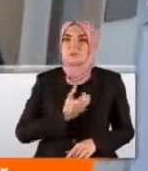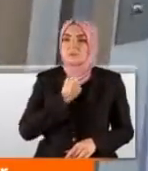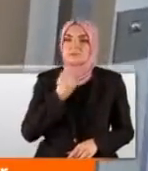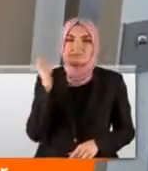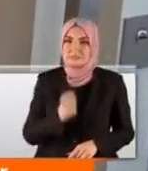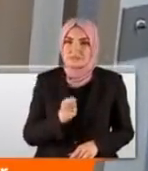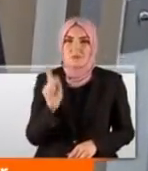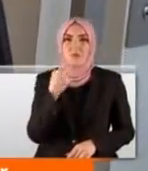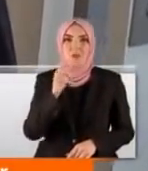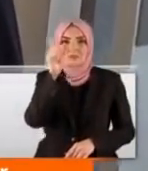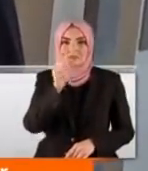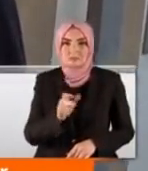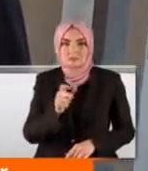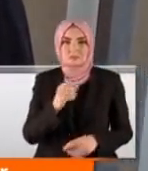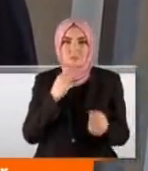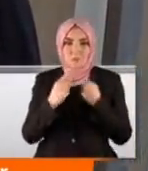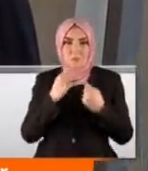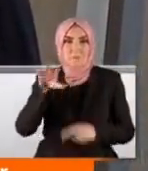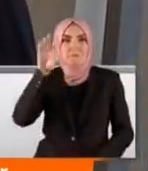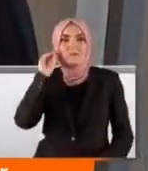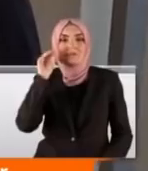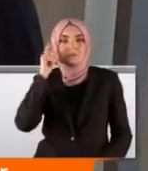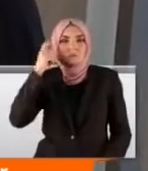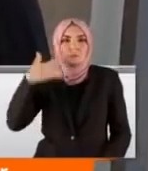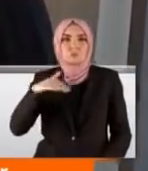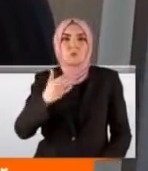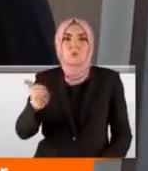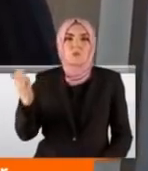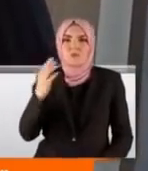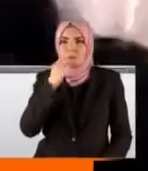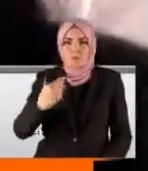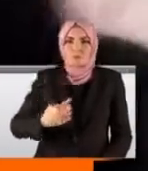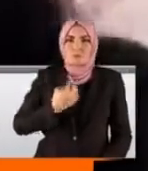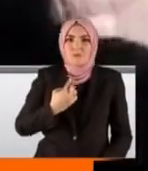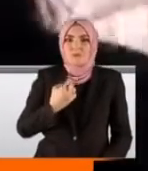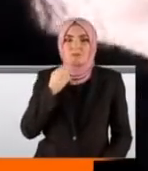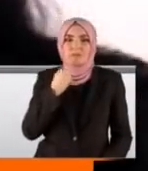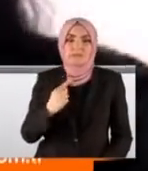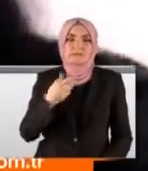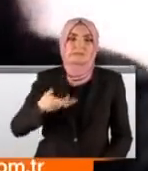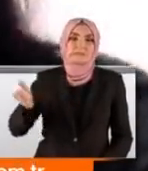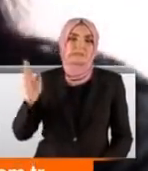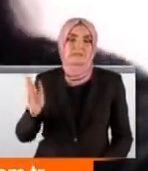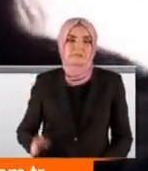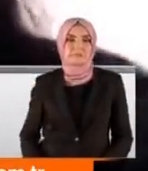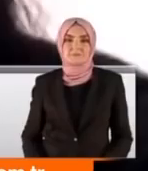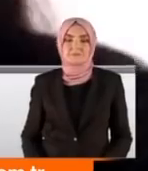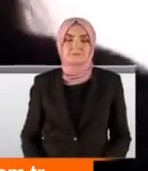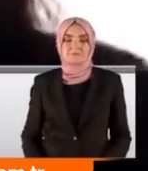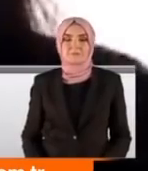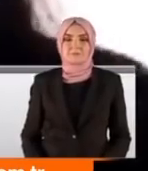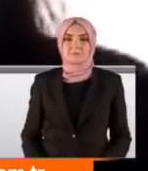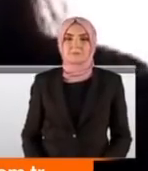uğradılar. Hepsi kazıklandık, dolandırıldık deyip gittiler. Gel gerçekten o insanların yakalanıp cezasının